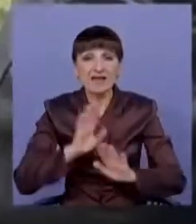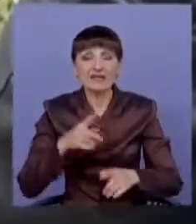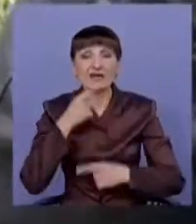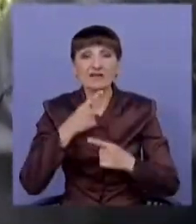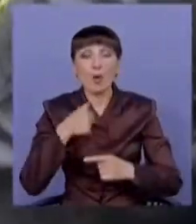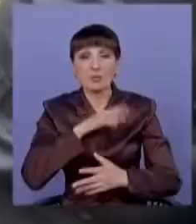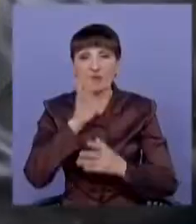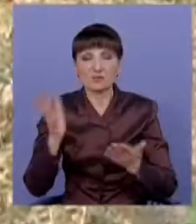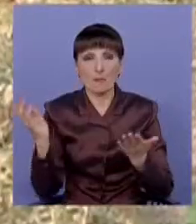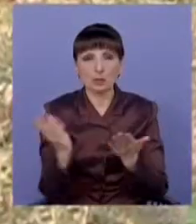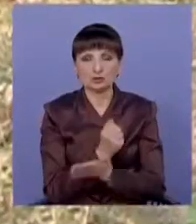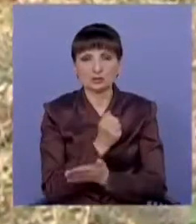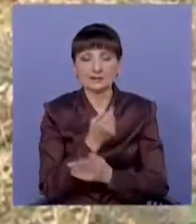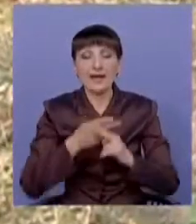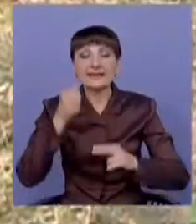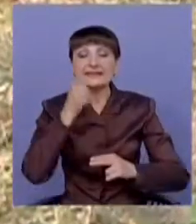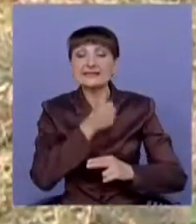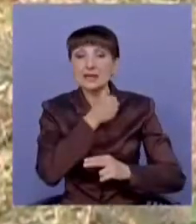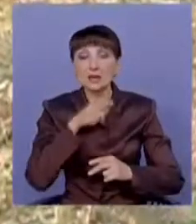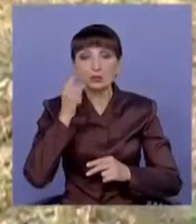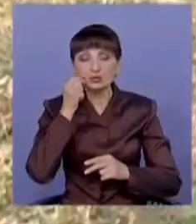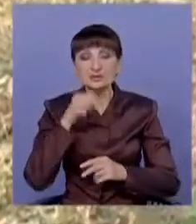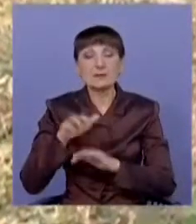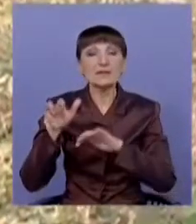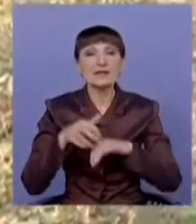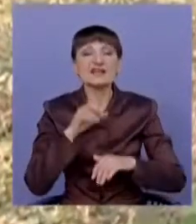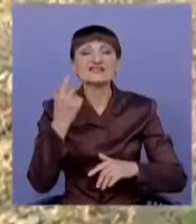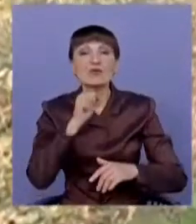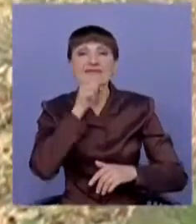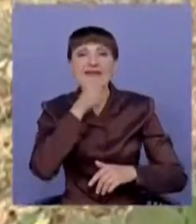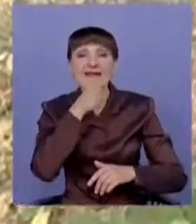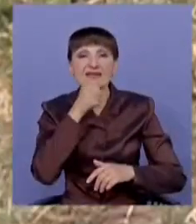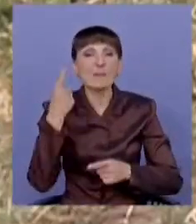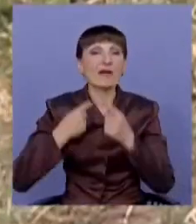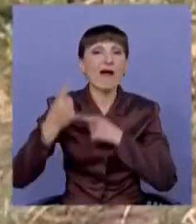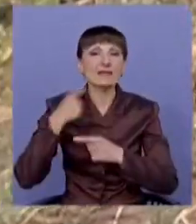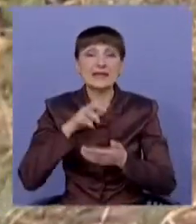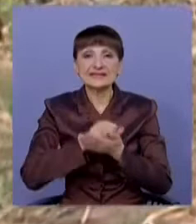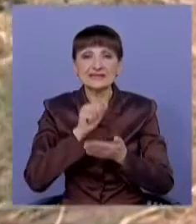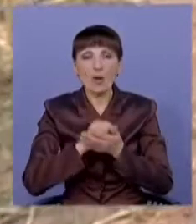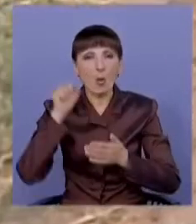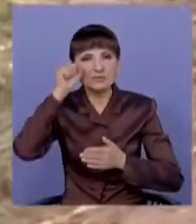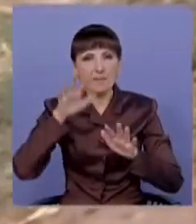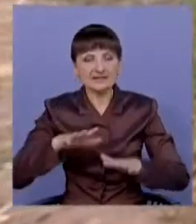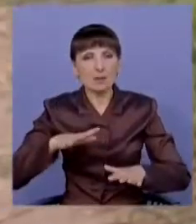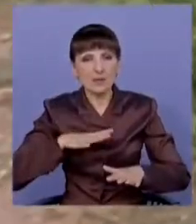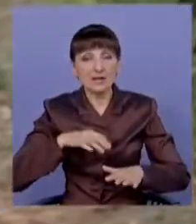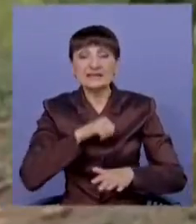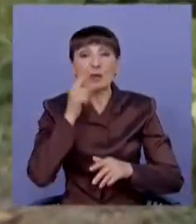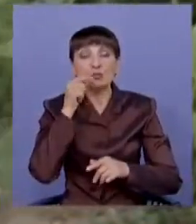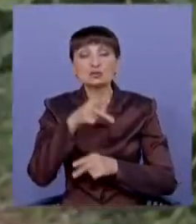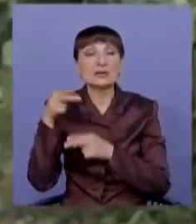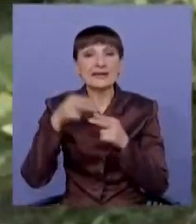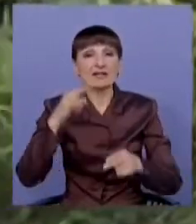Но у меня все получилось. Эти секреты агроном перенял у деда и прадеда, которые занимались ремеслом в Узбекистане. Сам Нурадин